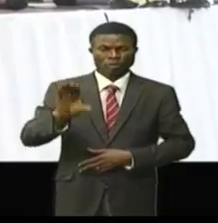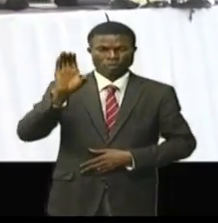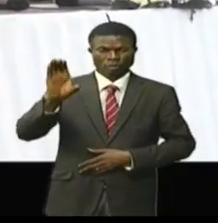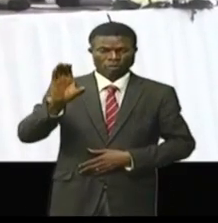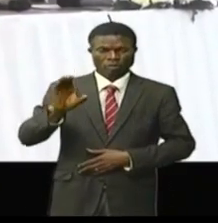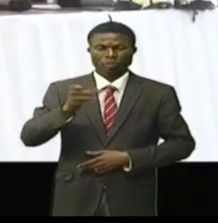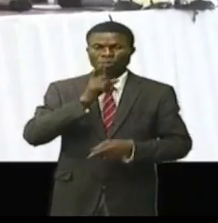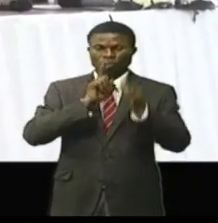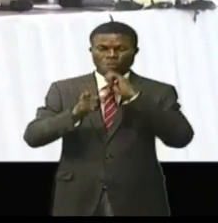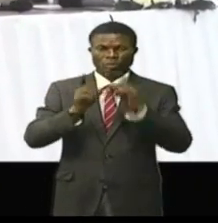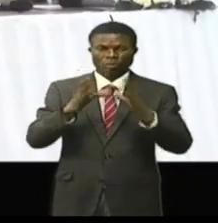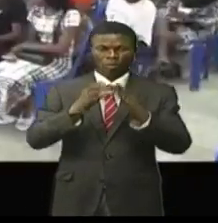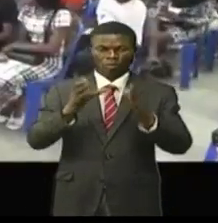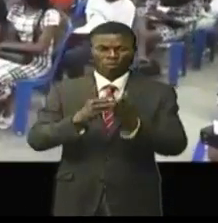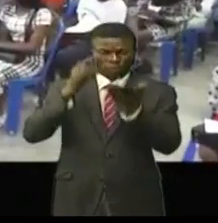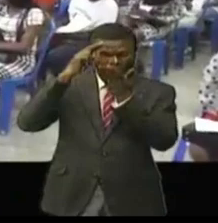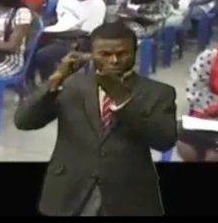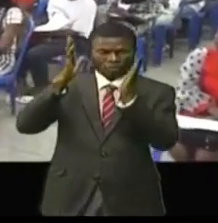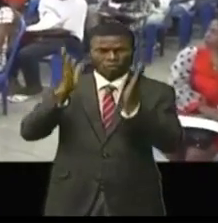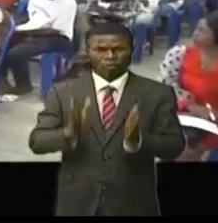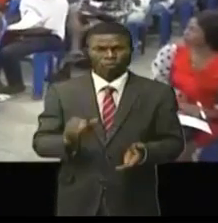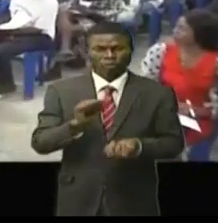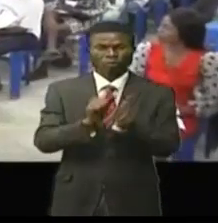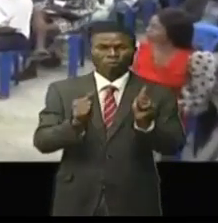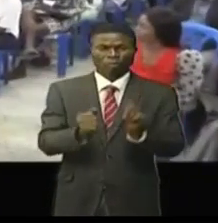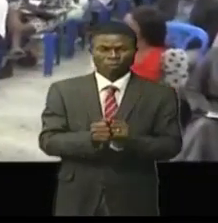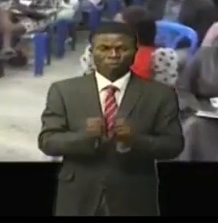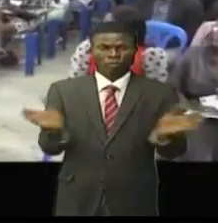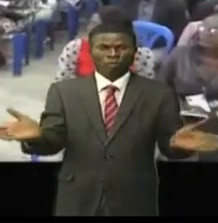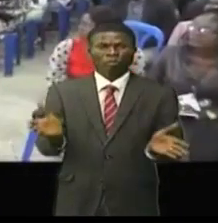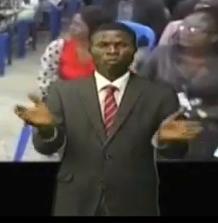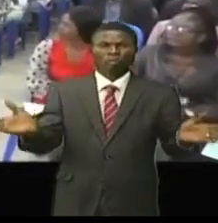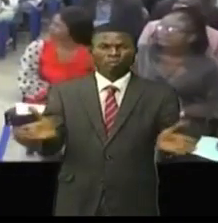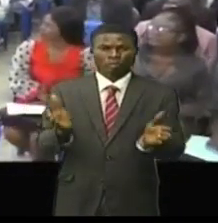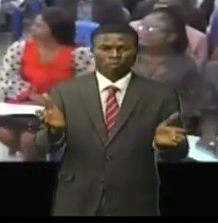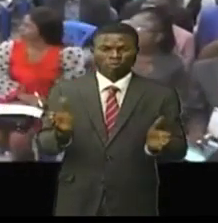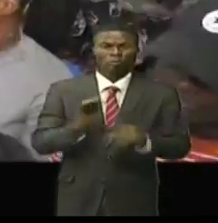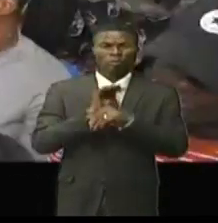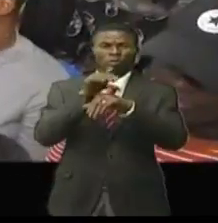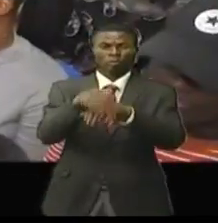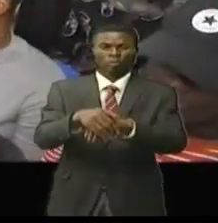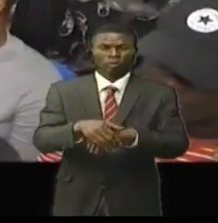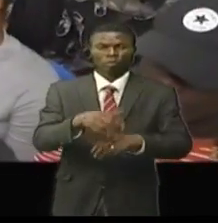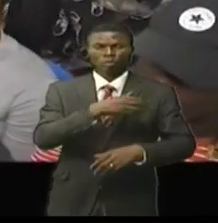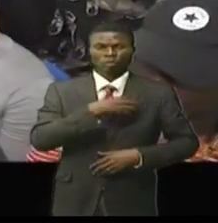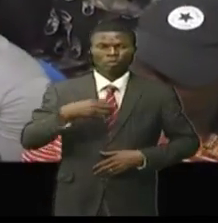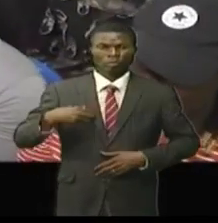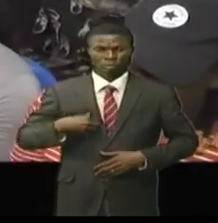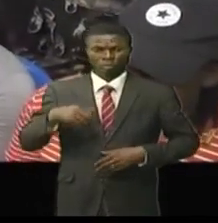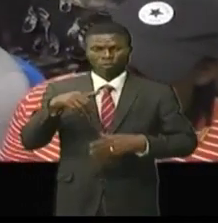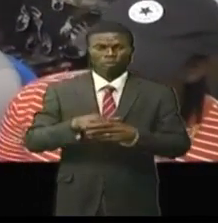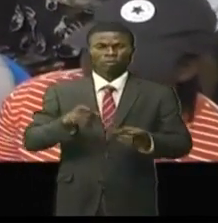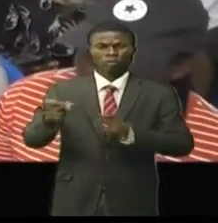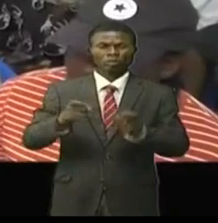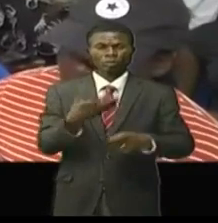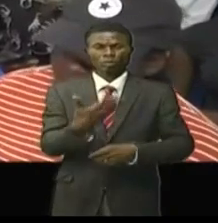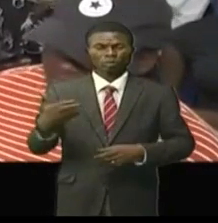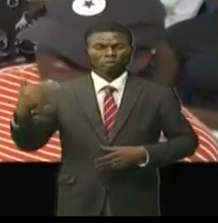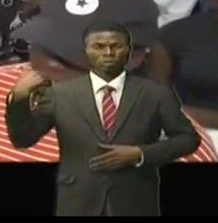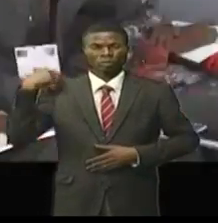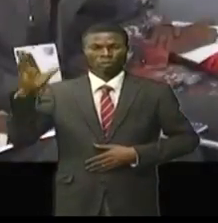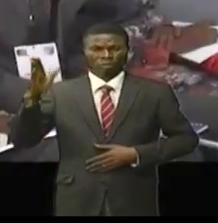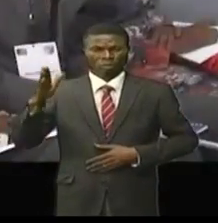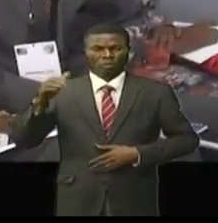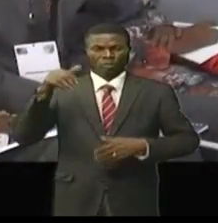voulait échanger avec les universitaires sur la question du renforcement de la participation des femmes dans la gestion de la chose publique